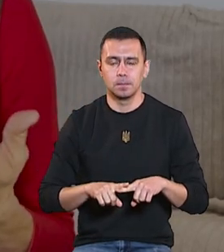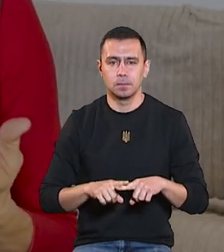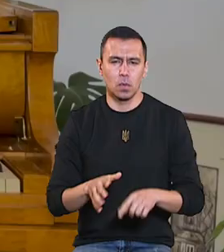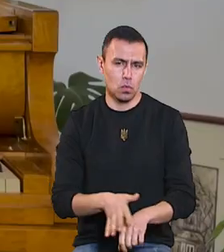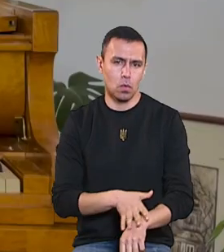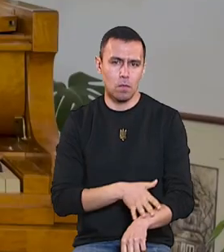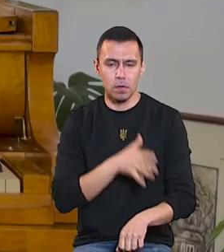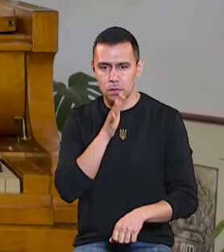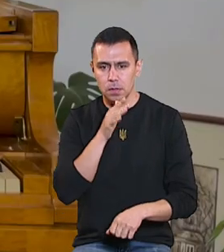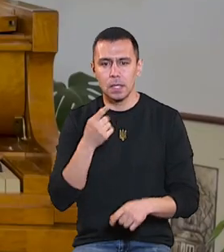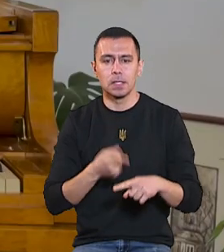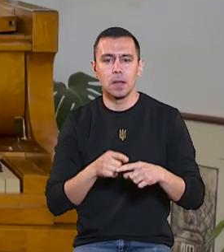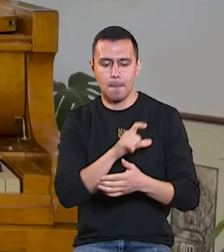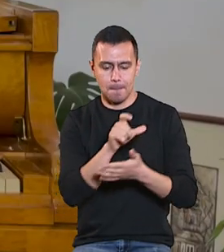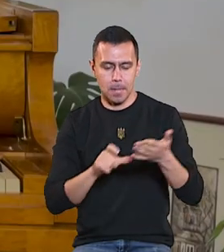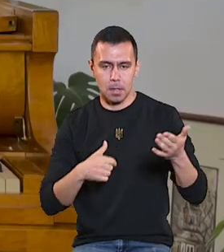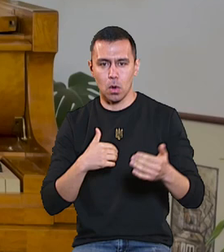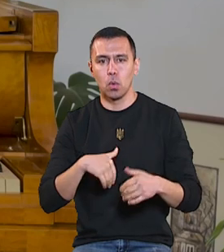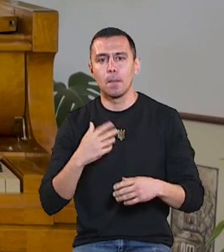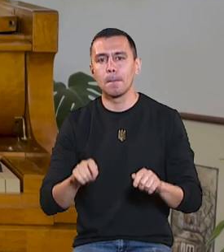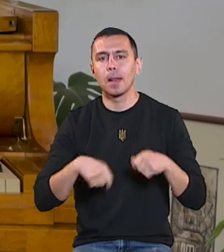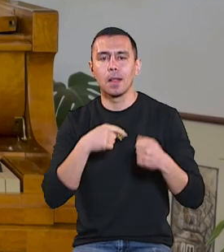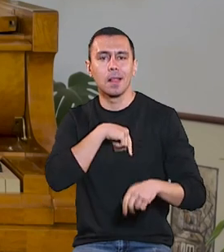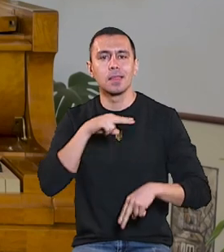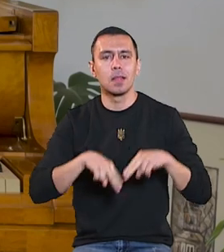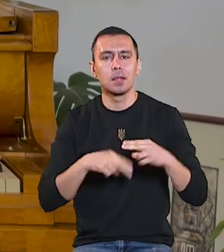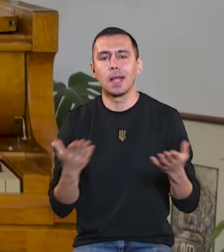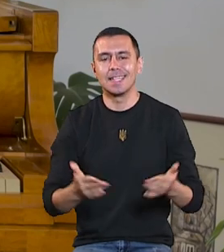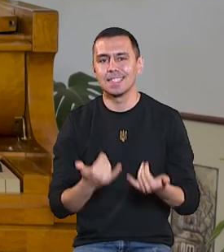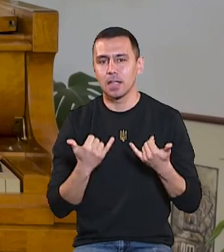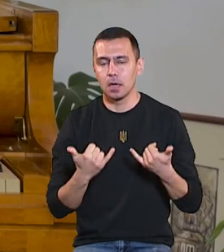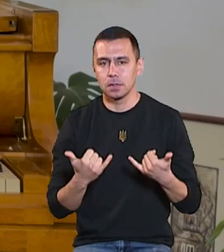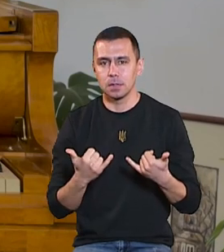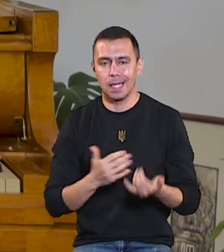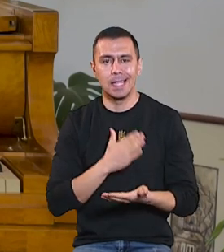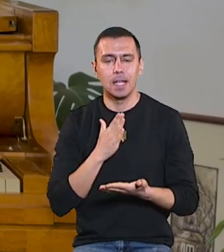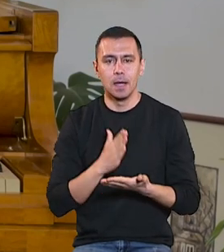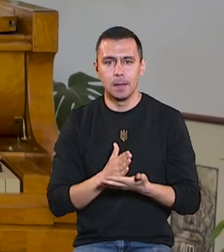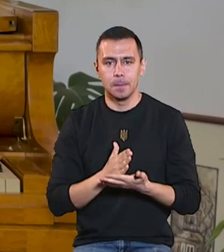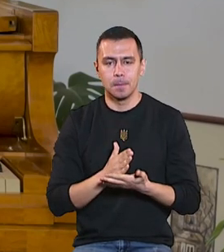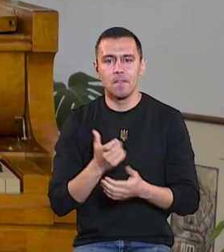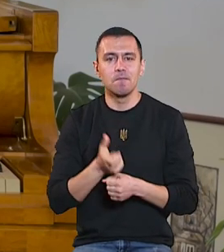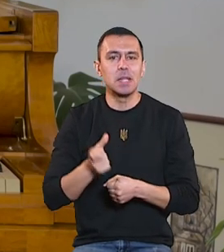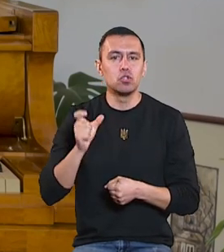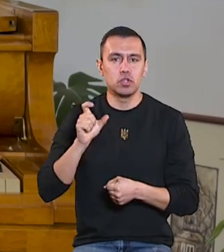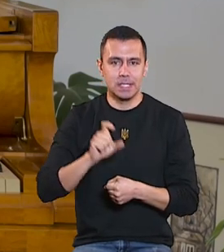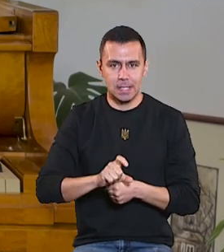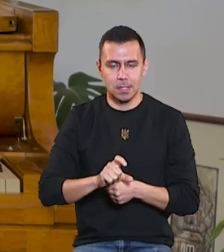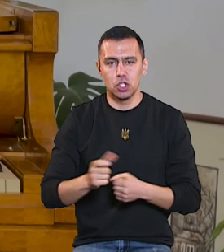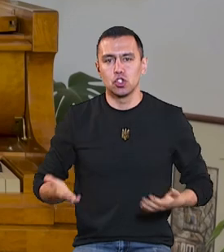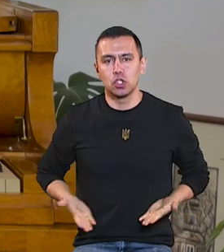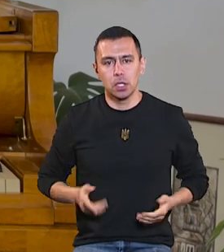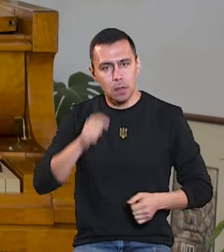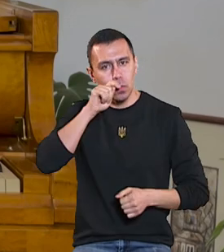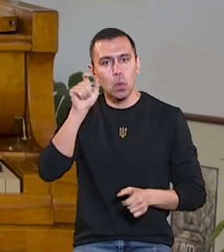довгий час. Цією піснею я хотів саме передати настрій, котрий зараз є в більшості жителів